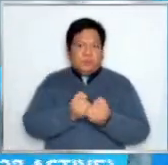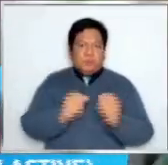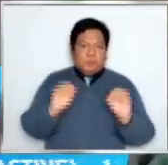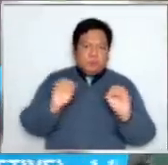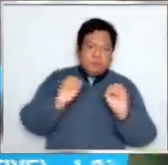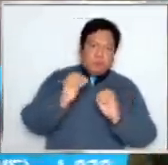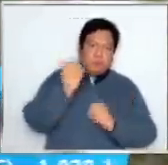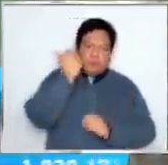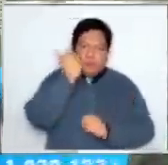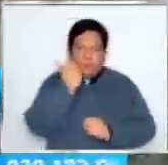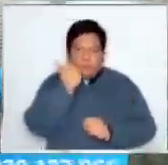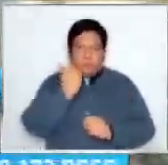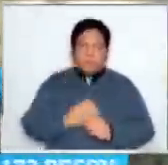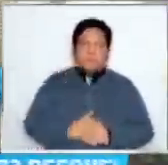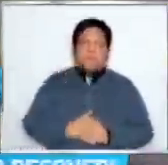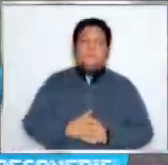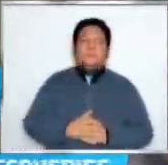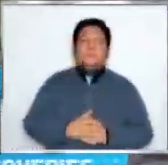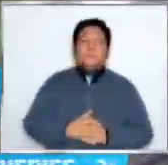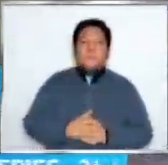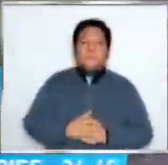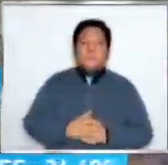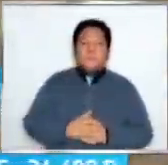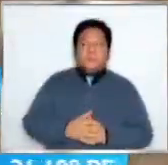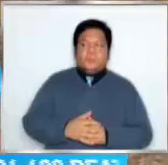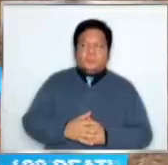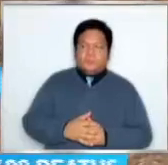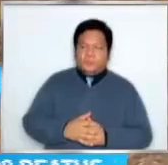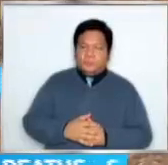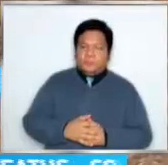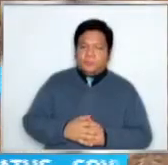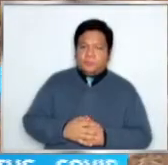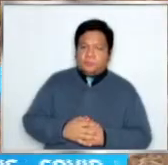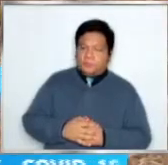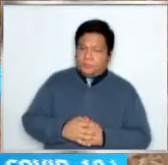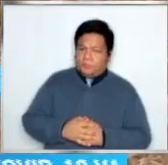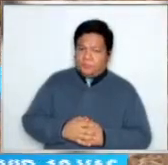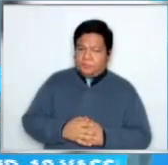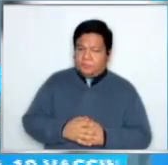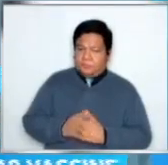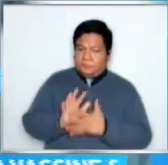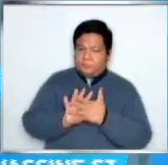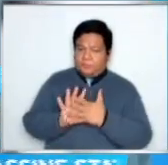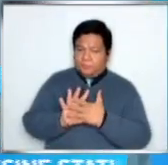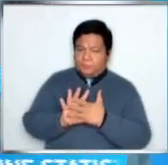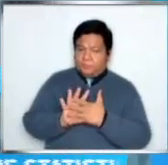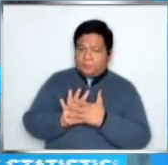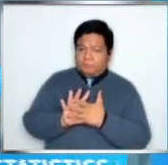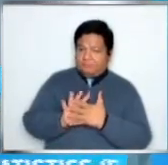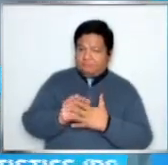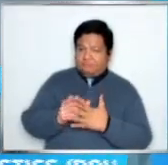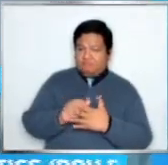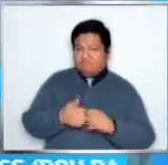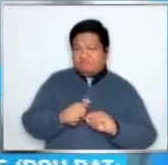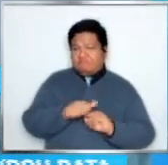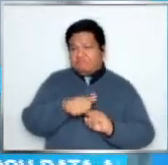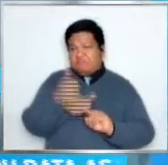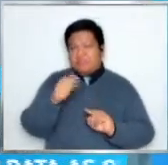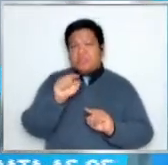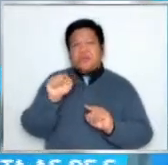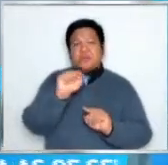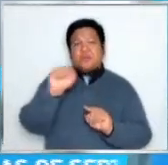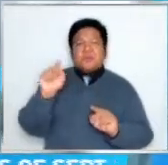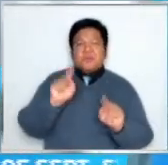bagyo, luging-lugi po kaming mga farmers. Yung mga iba, pumunta na lang sa syudad para doon na